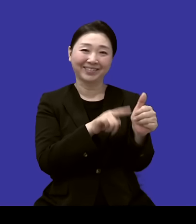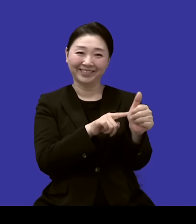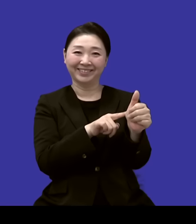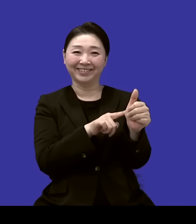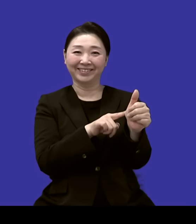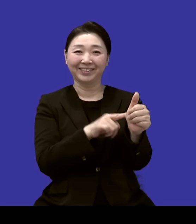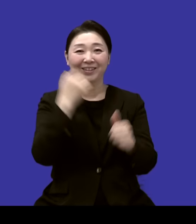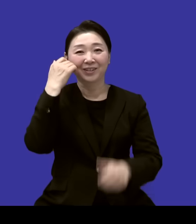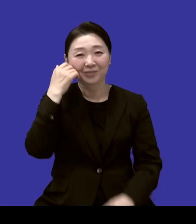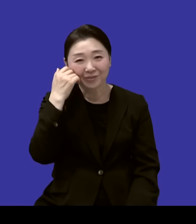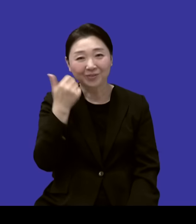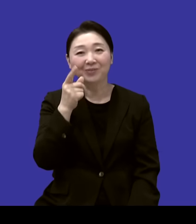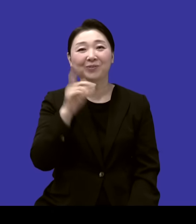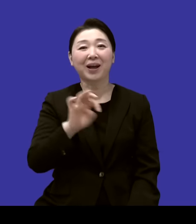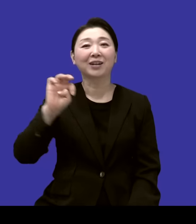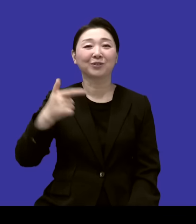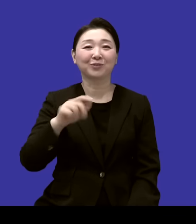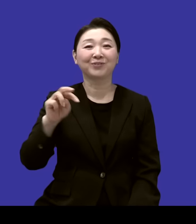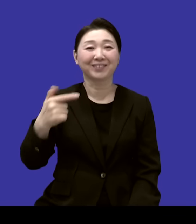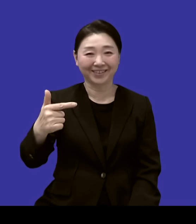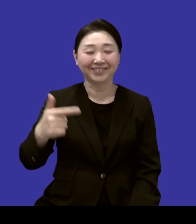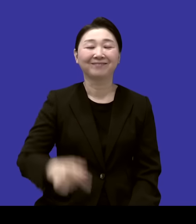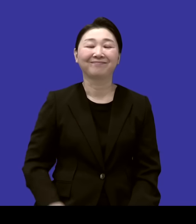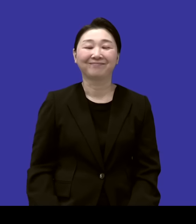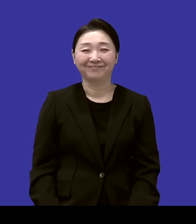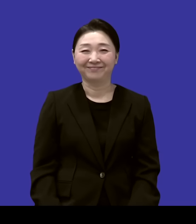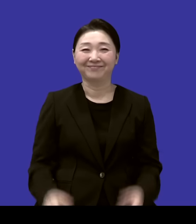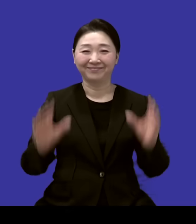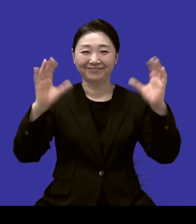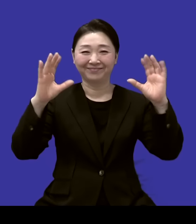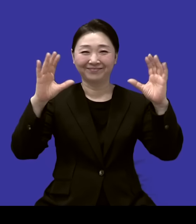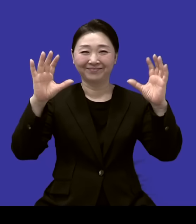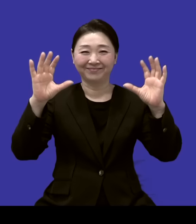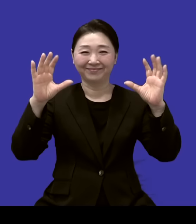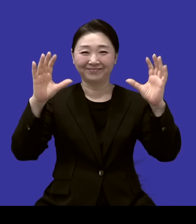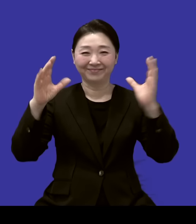바로 황준현 작가님을 모시겠습니다. 어서 오세요. 안녕하세요.